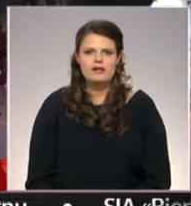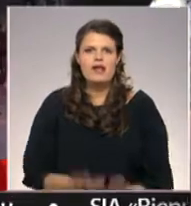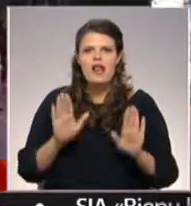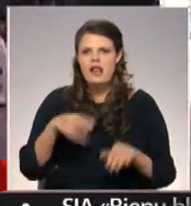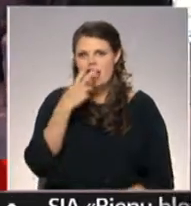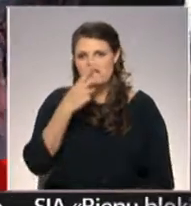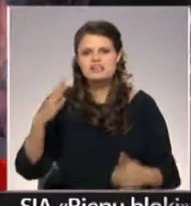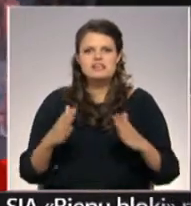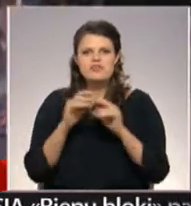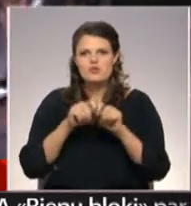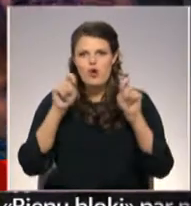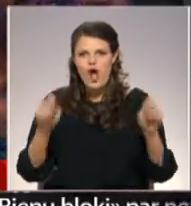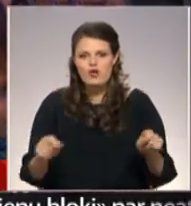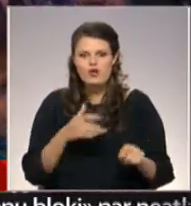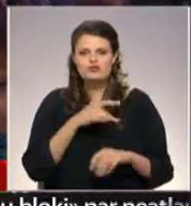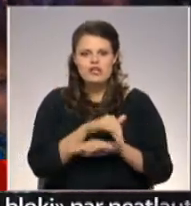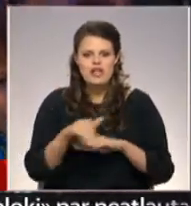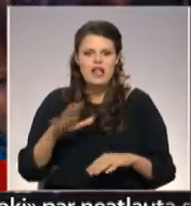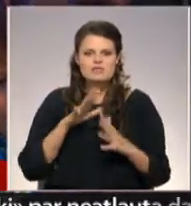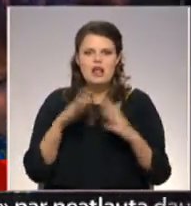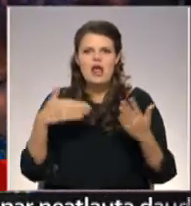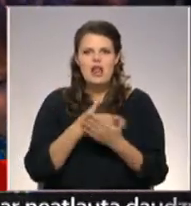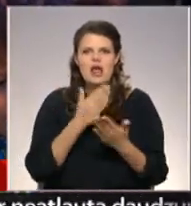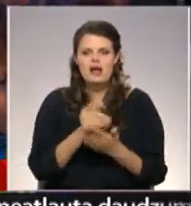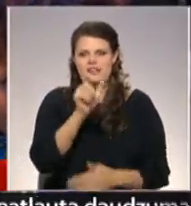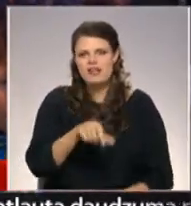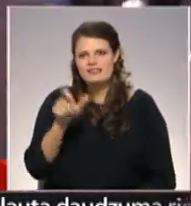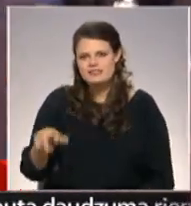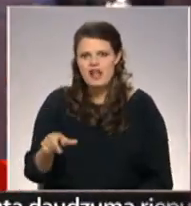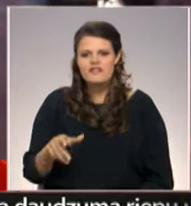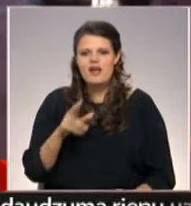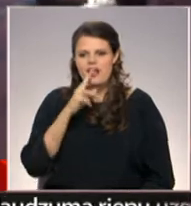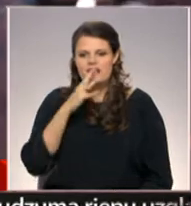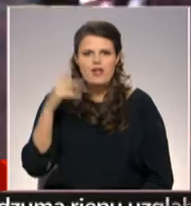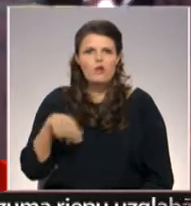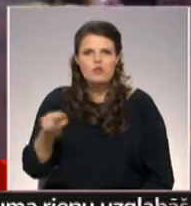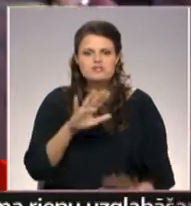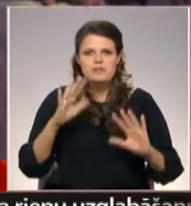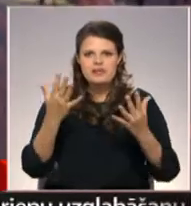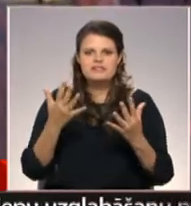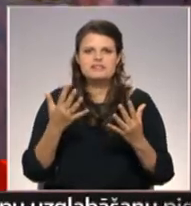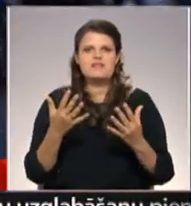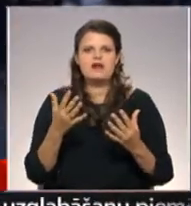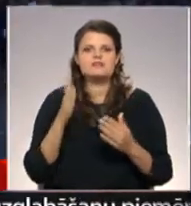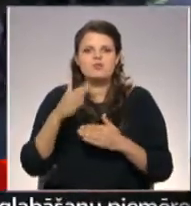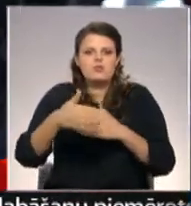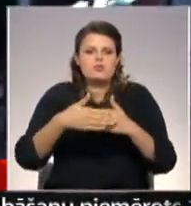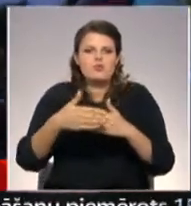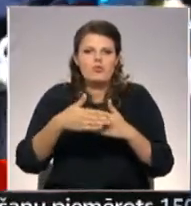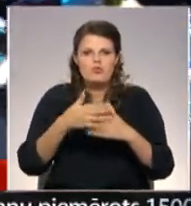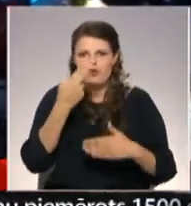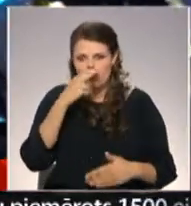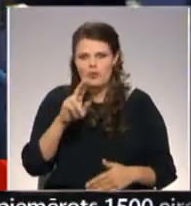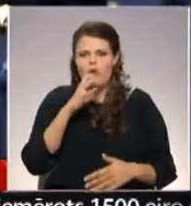Lai redzētu svētku atklāšanu, šķiet, ka ielās bija lielākā daļa pilsētas iedzīvotāji. Nevienam vien izdevās būt tikai rokas stiepiena attālumā